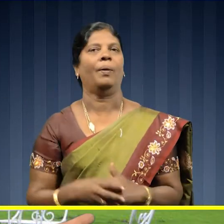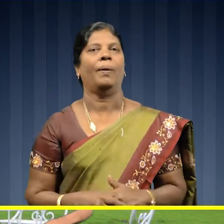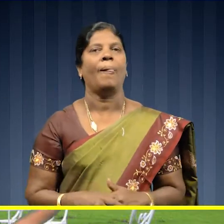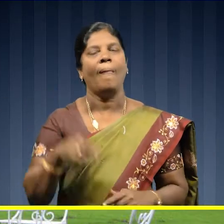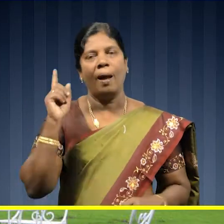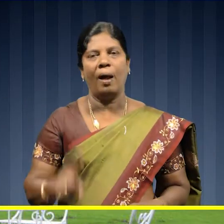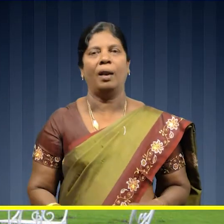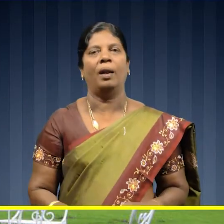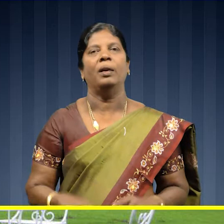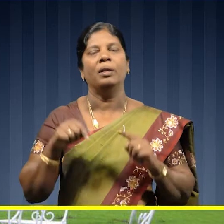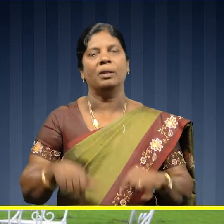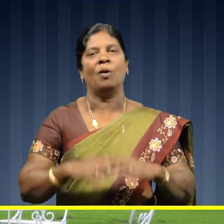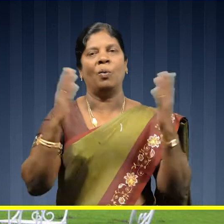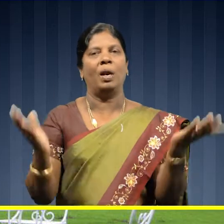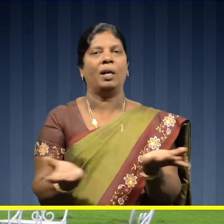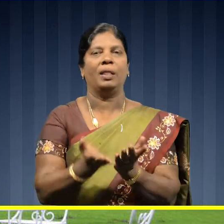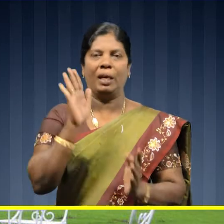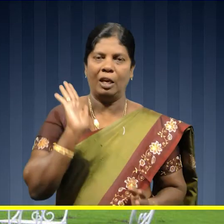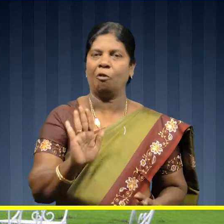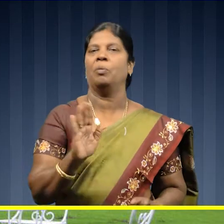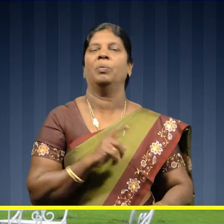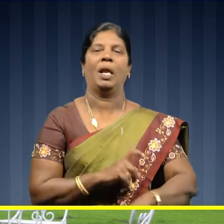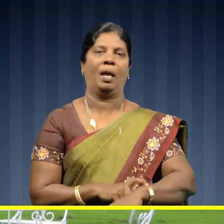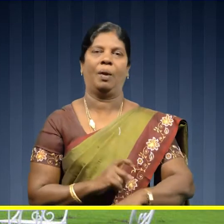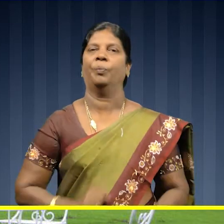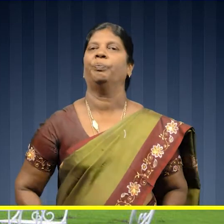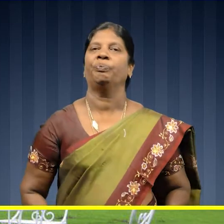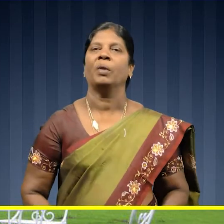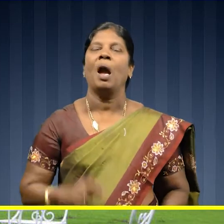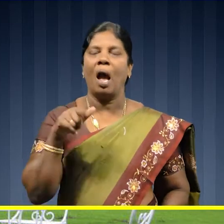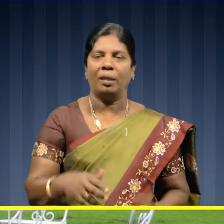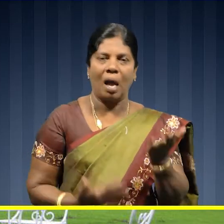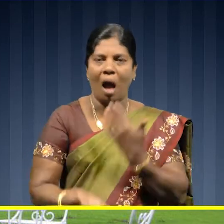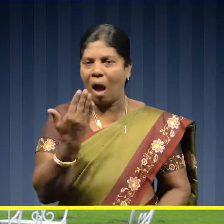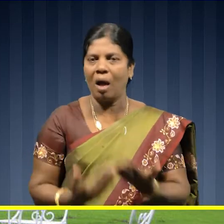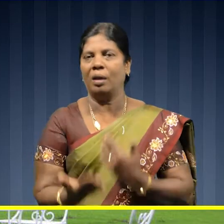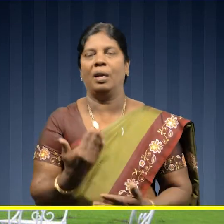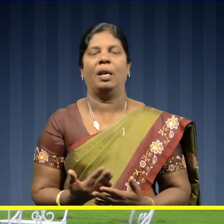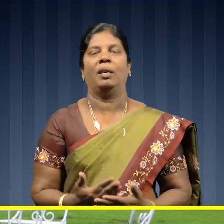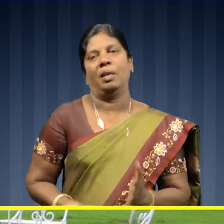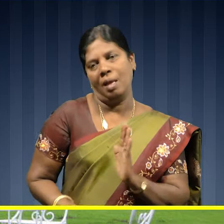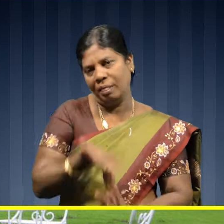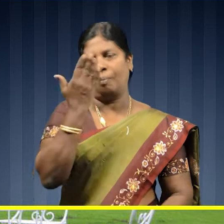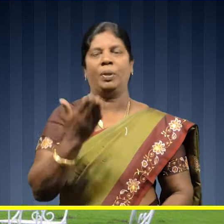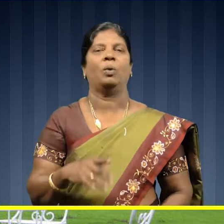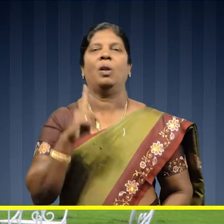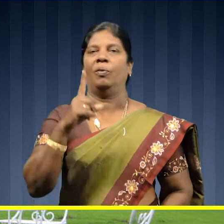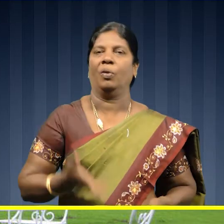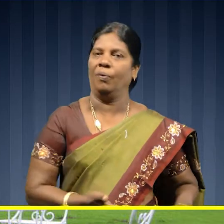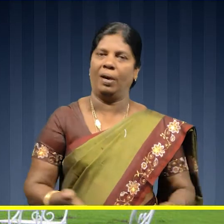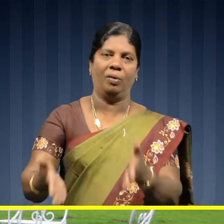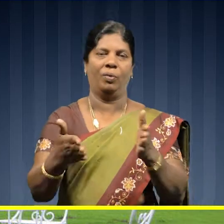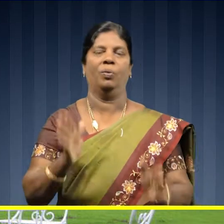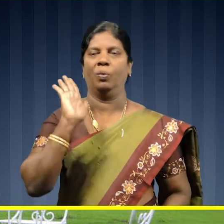செய்யக்கூடியவர் யாருமே கிடையாது. ஆனால் இந்த உலகத்தில் இருக்கும்போதே நீங்கள் அந்த ஆக்கினையிலிருந்து தப்பித்து கொள்ள ஒரு